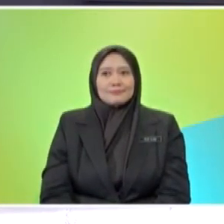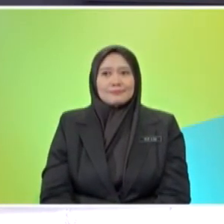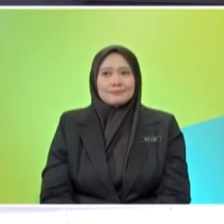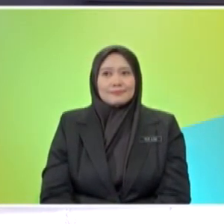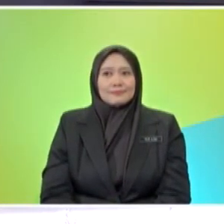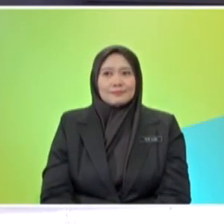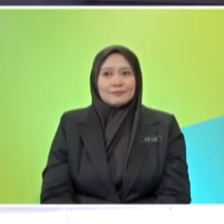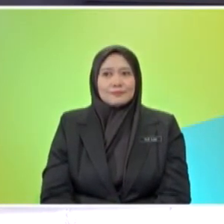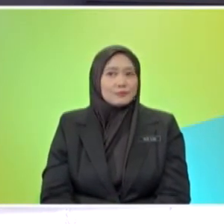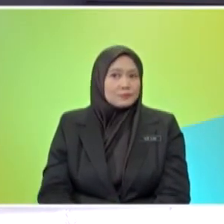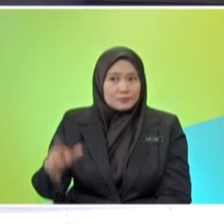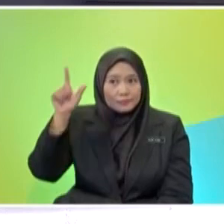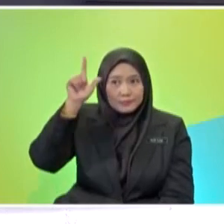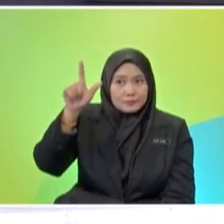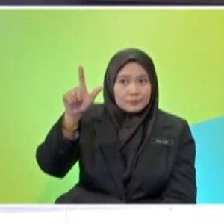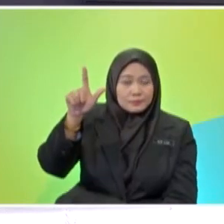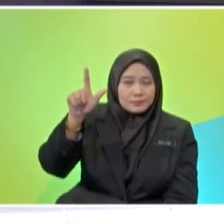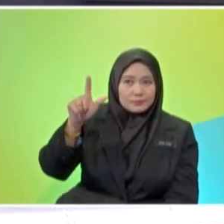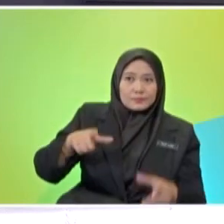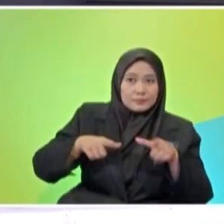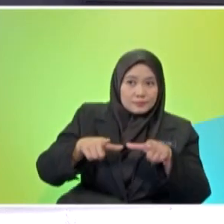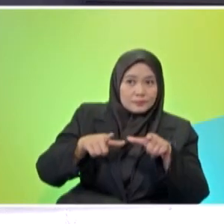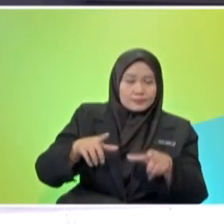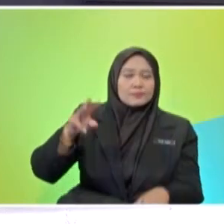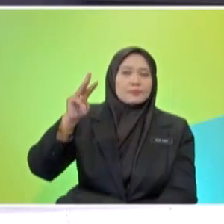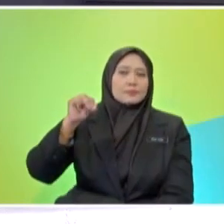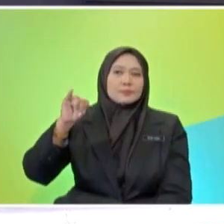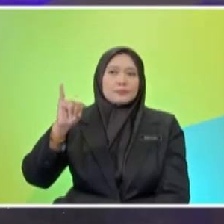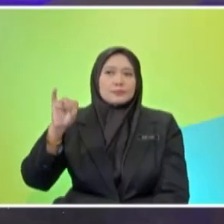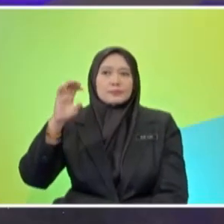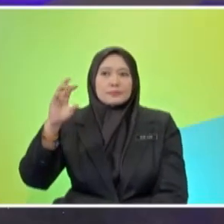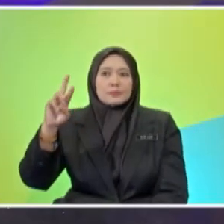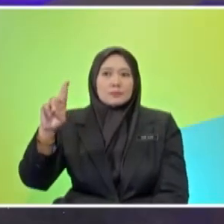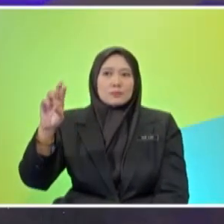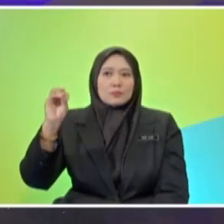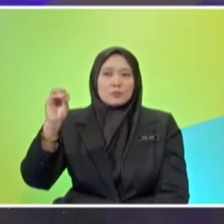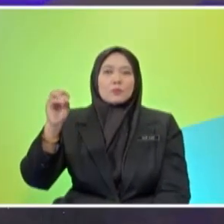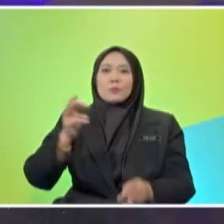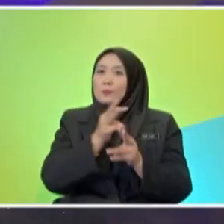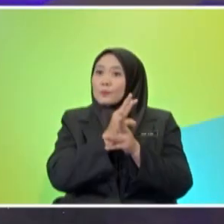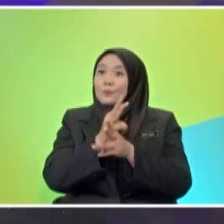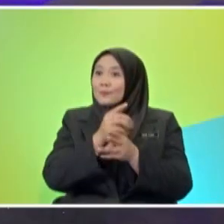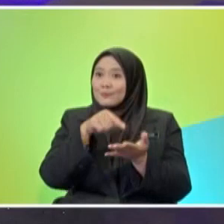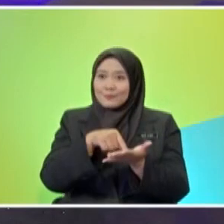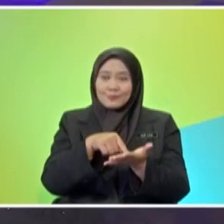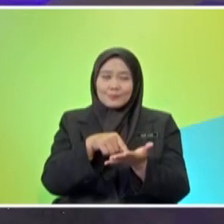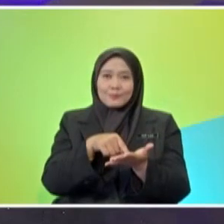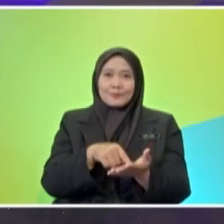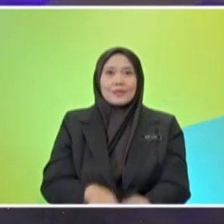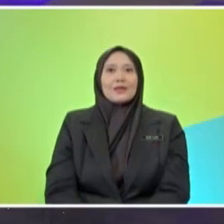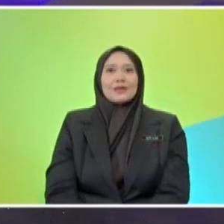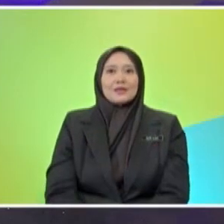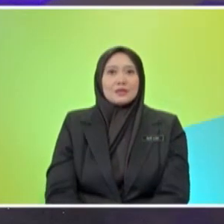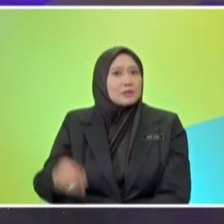keadaan pertama lampu merah. Okey, nampak sekarang macam betul lagi lah. Macam betul. Macam betul. Tak tahu lagi betul Okey. ke tak pengatur caraan tersebut. Cuba Ifan